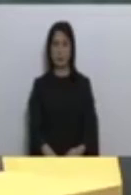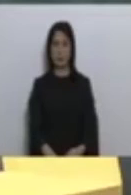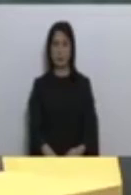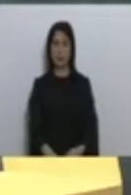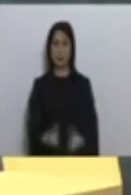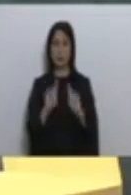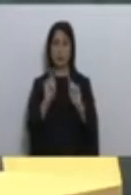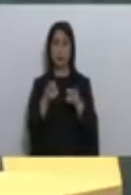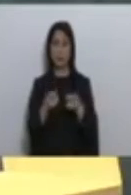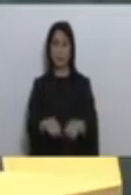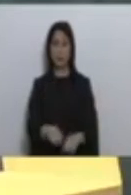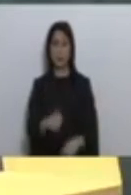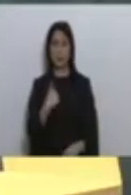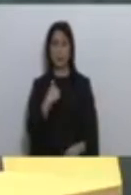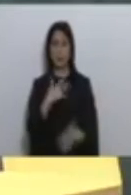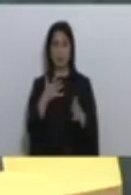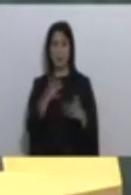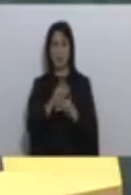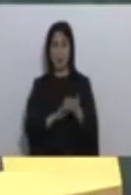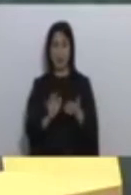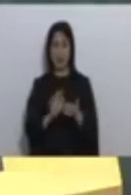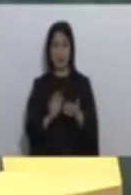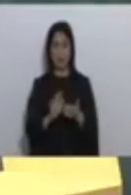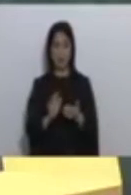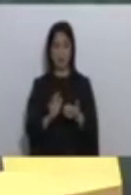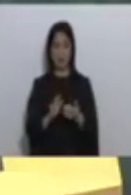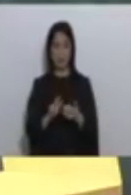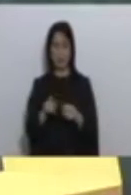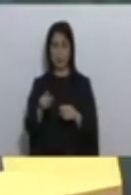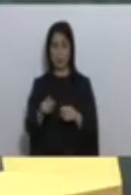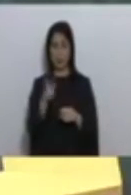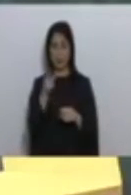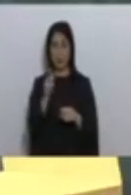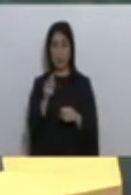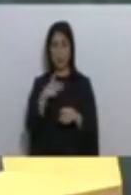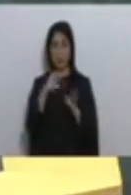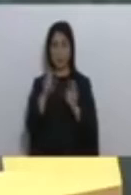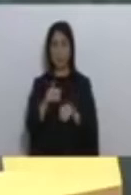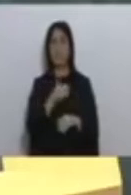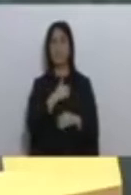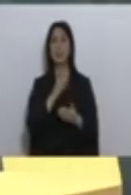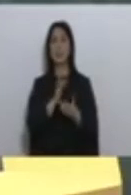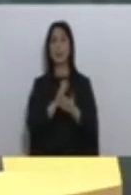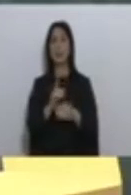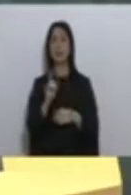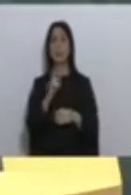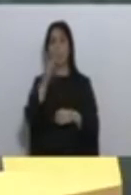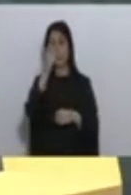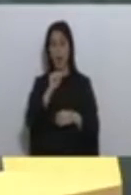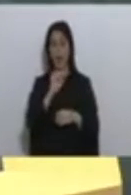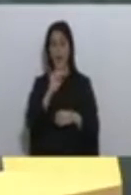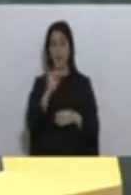Moklet. Me mets agar gavagzeleb, ftovep am samtsuts. Imedi maqs, rom batono